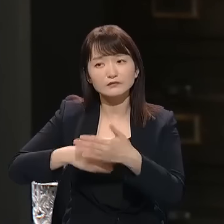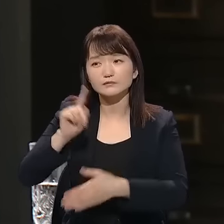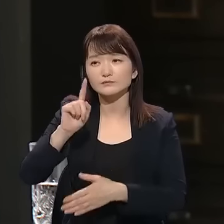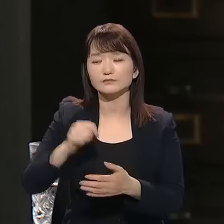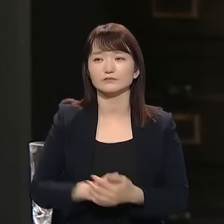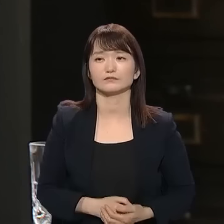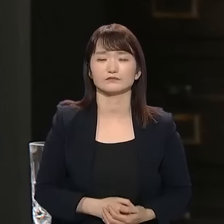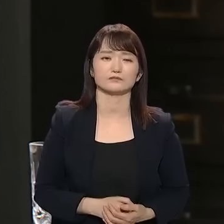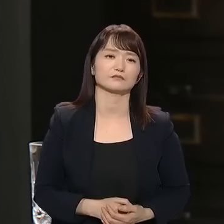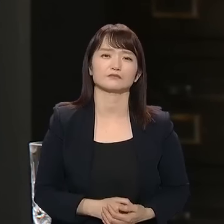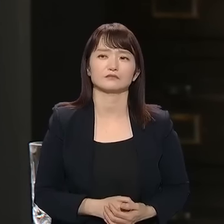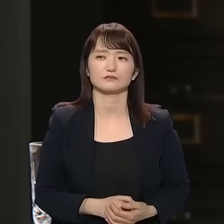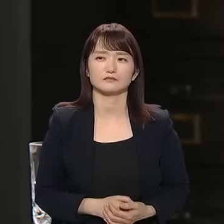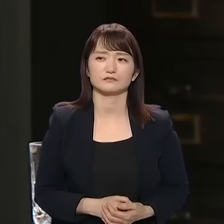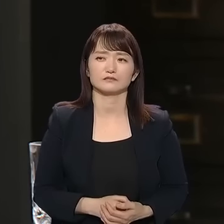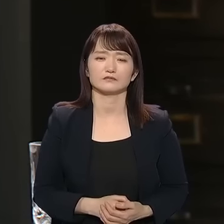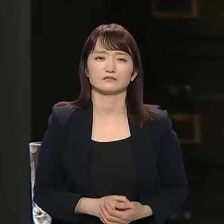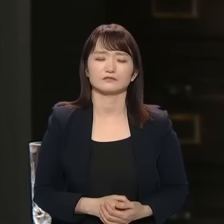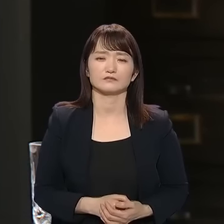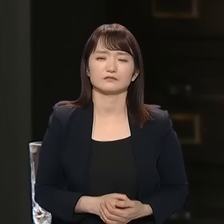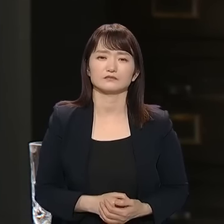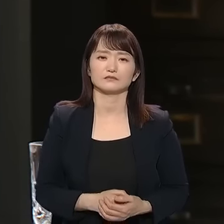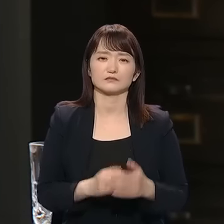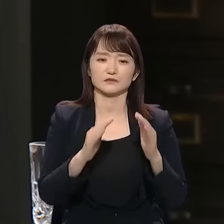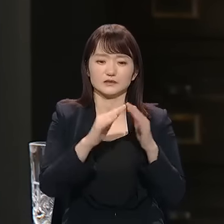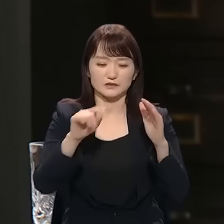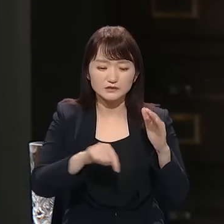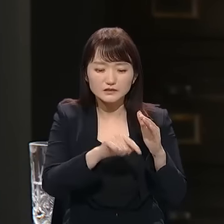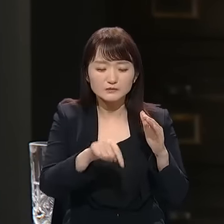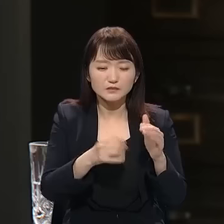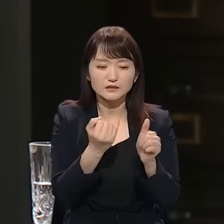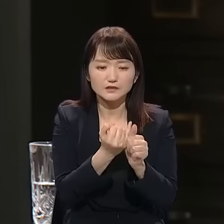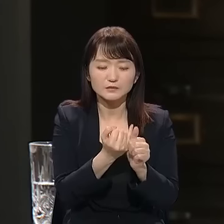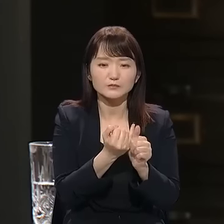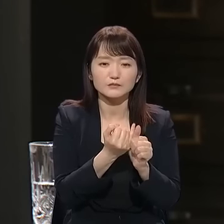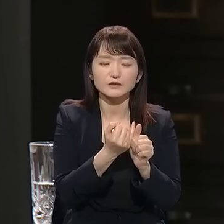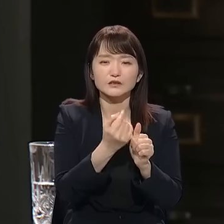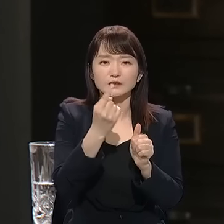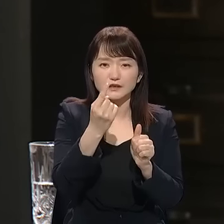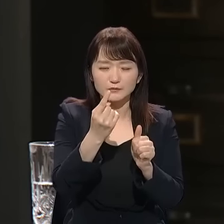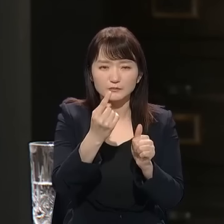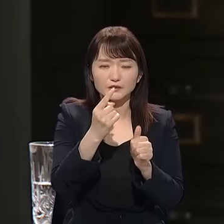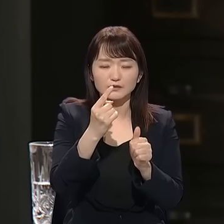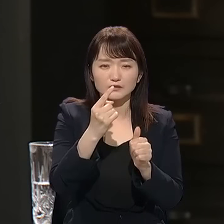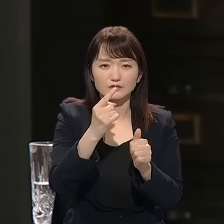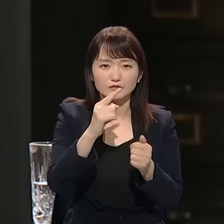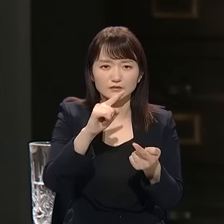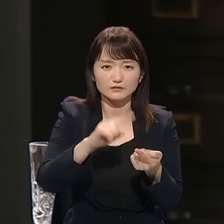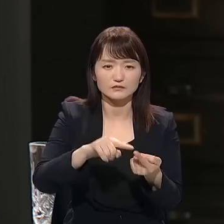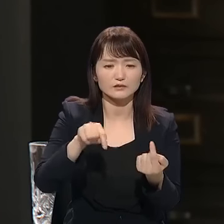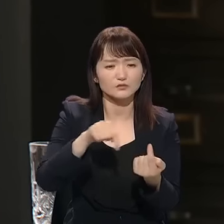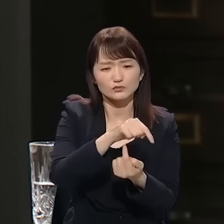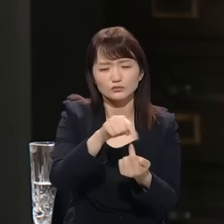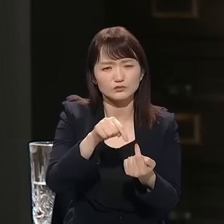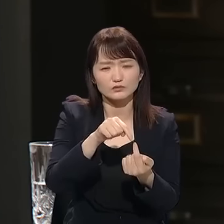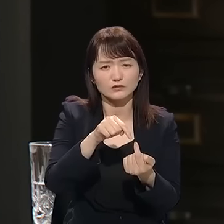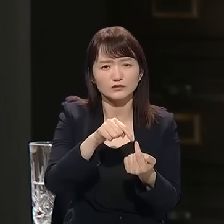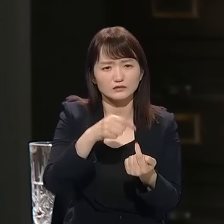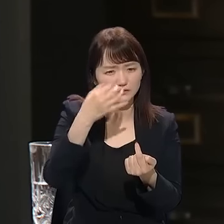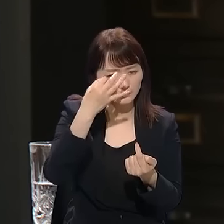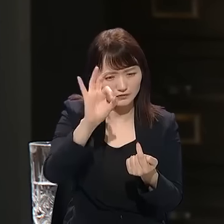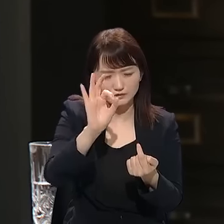일부일처제를 전혀 존중하지 않는다 아주 막 되게 정말 추상같이 막 꾸짖는 그런 표현까지 쓰더라고요 자 백다